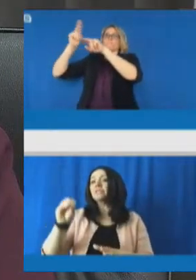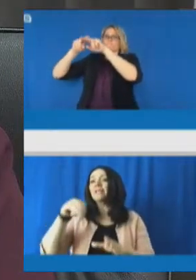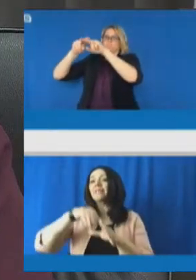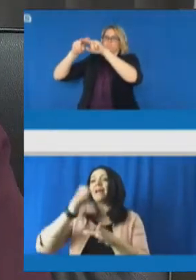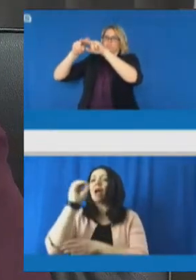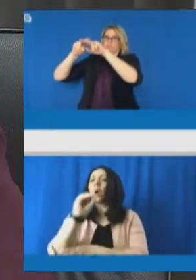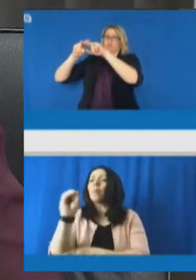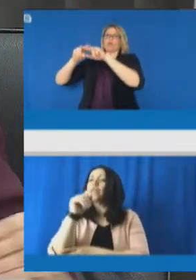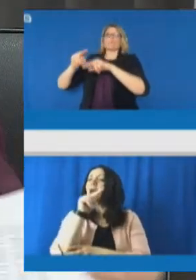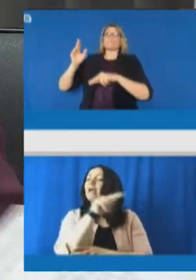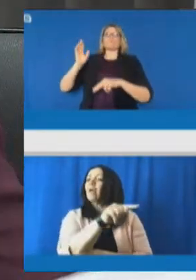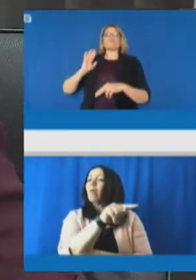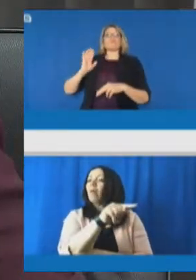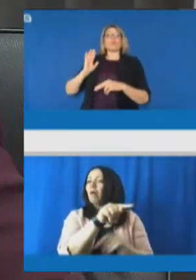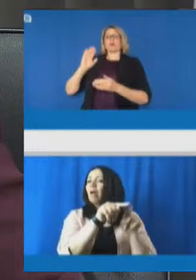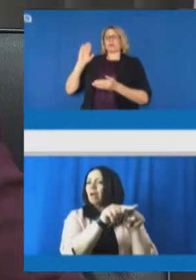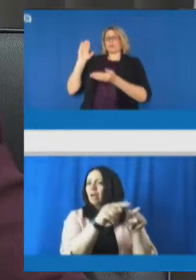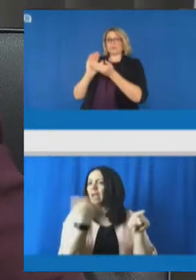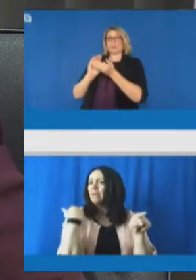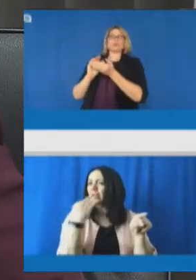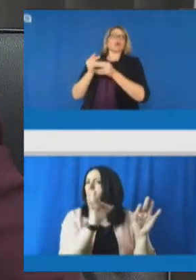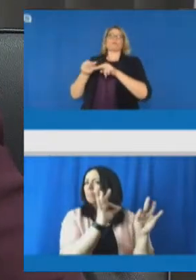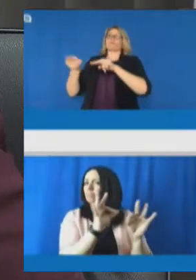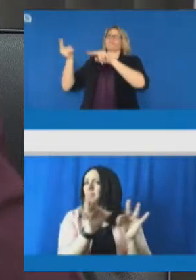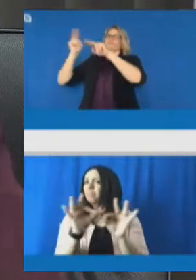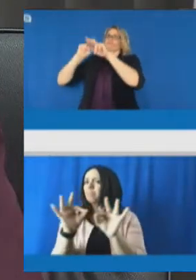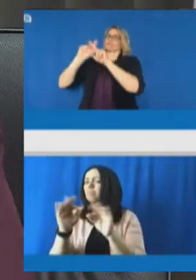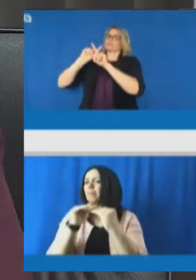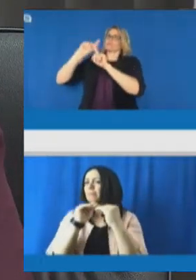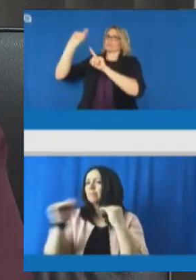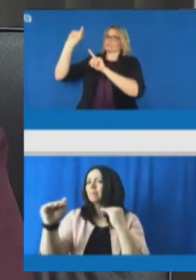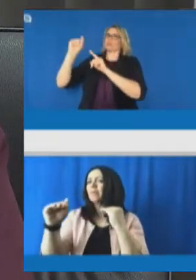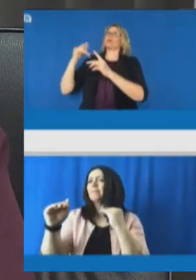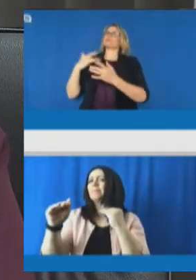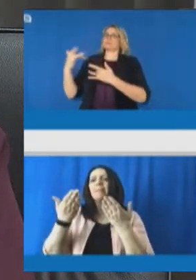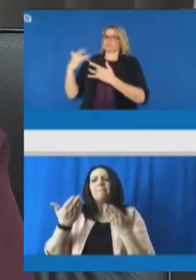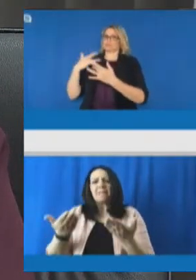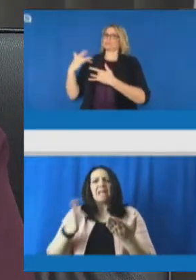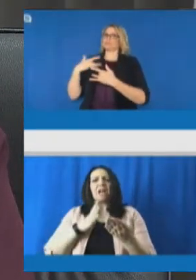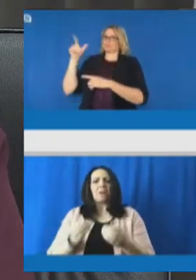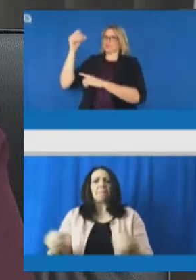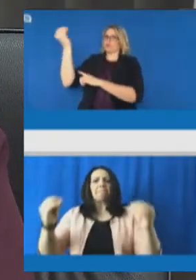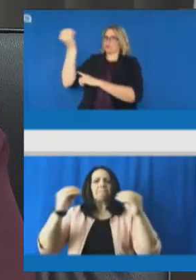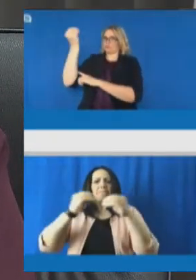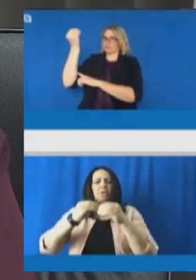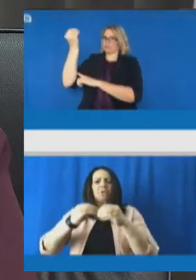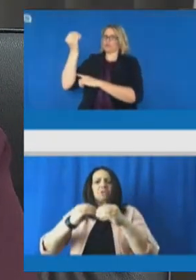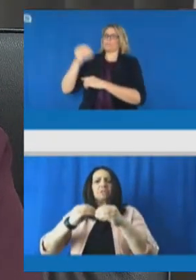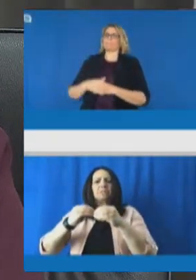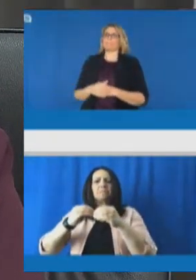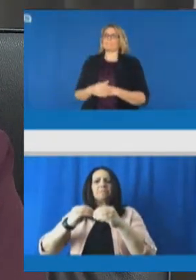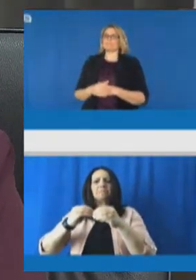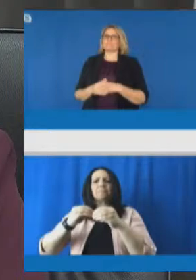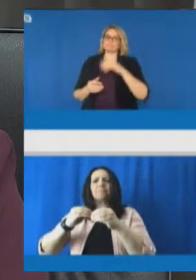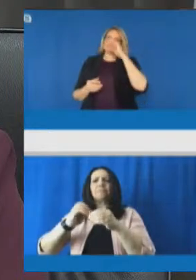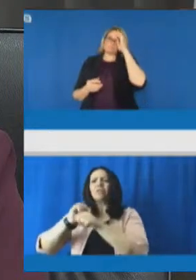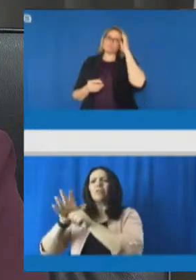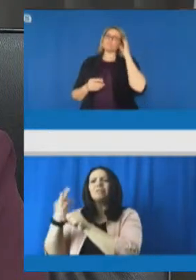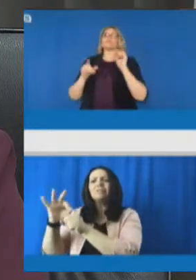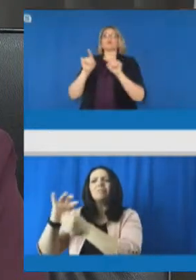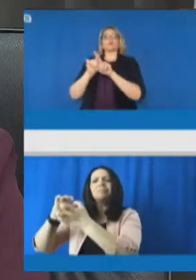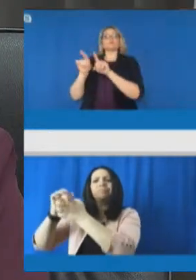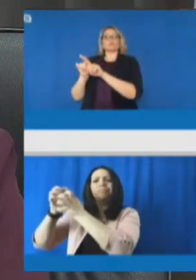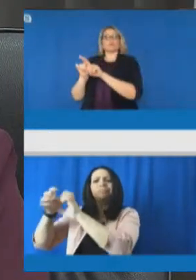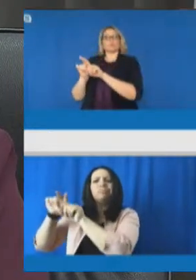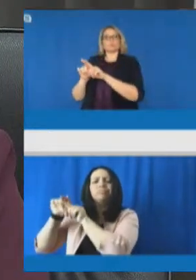du Nouveau-Brunswick. 2 cas sont des contacts d'un cas préalable lié à un